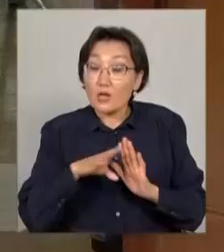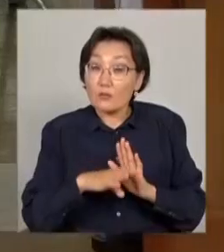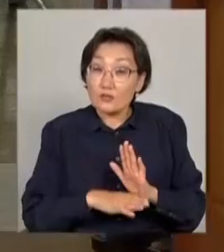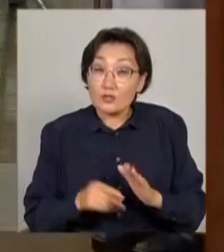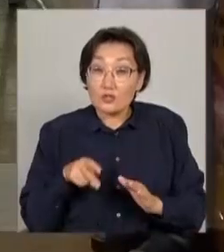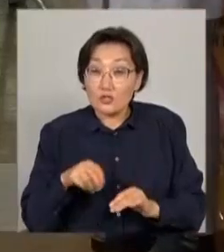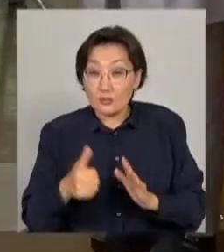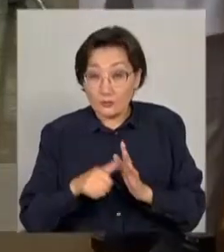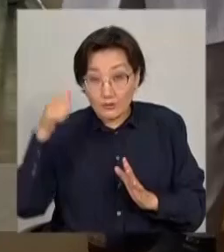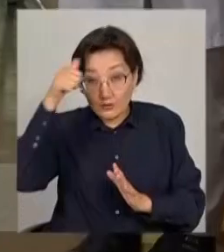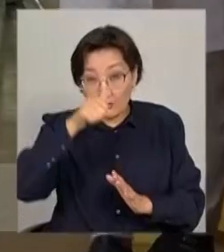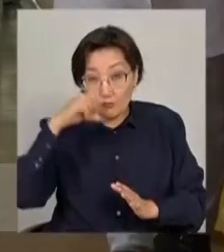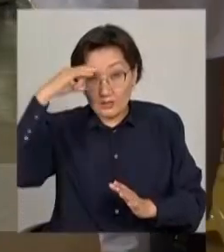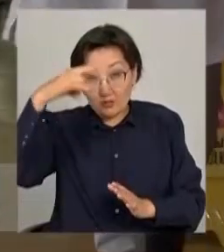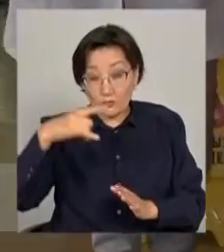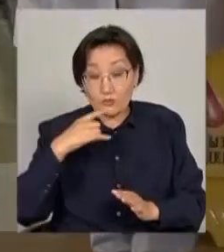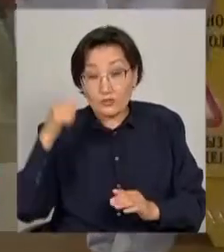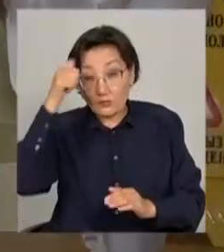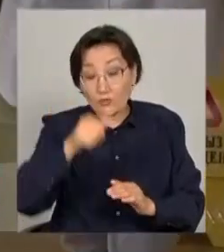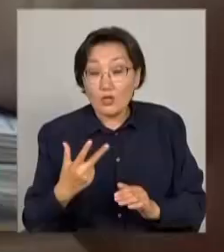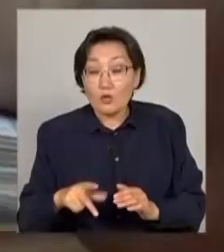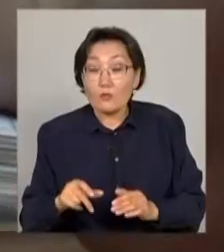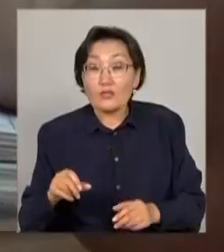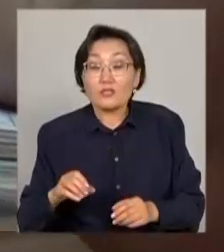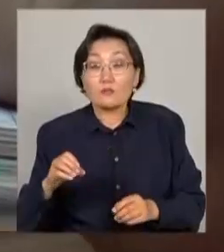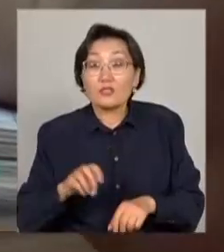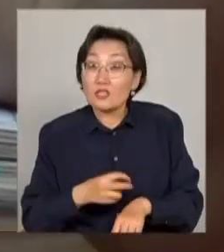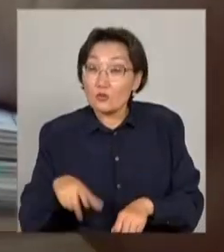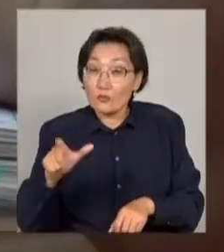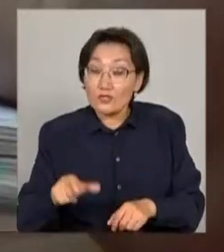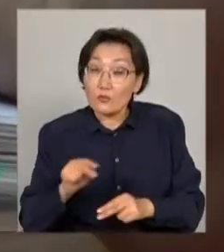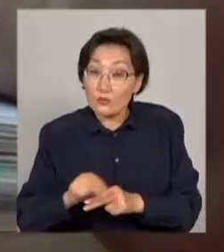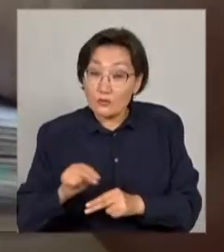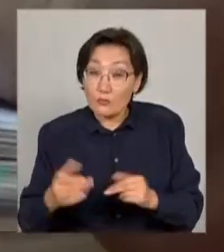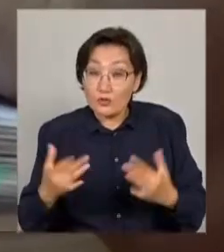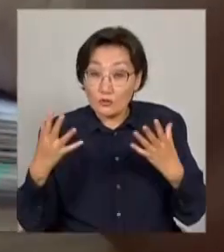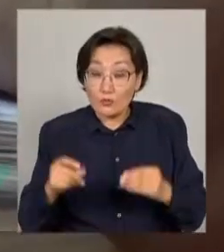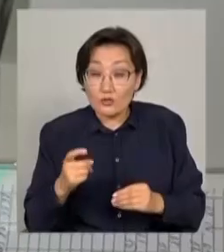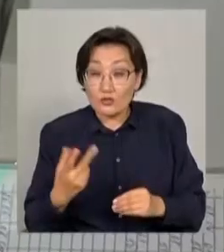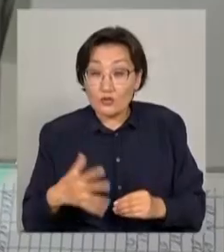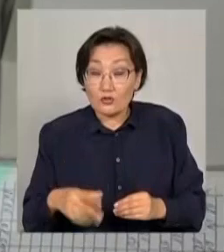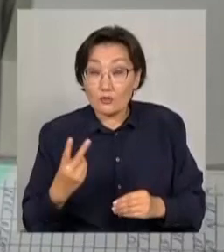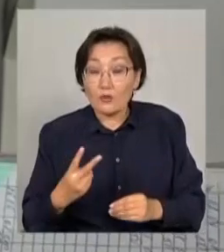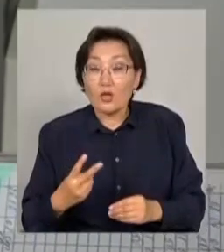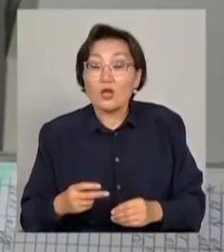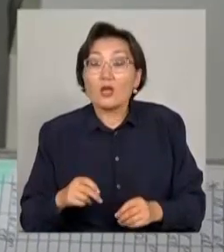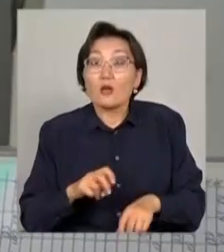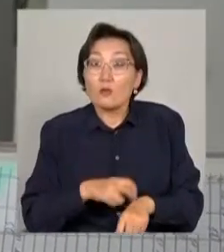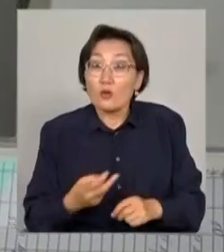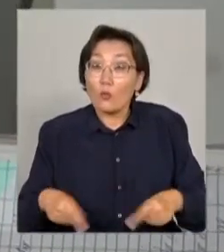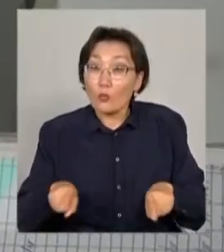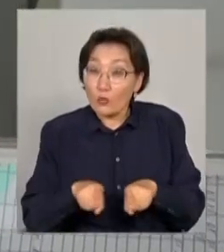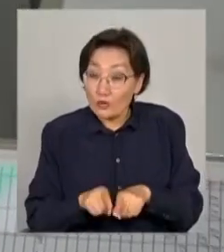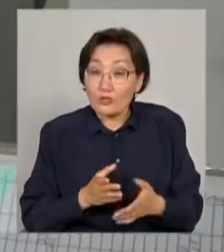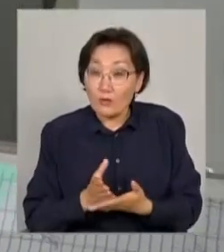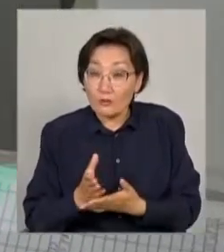сүйенсек, 2016 жылы елімізде жылына 30 психиатр, нарколог маманы білім алса, бүгінде 152 резидент осы бағыт бойынша